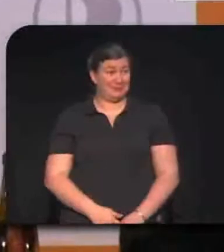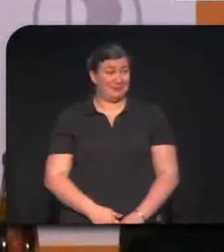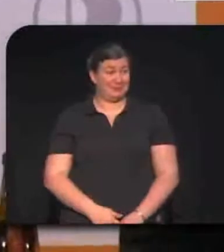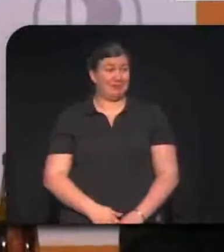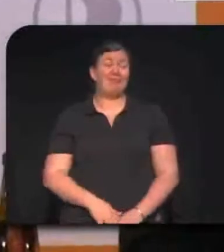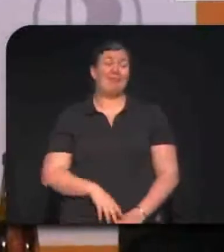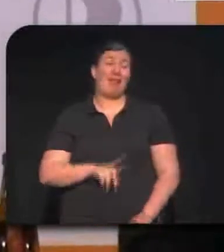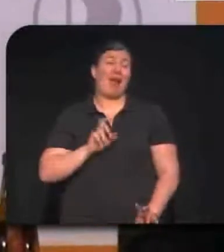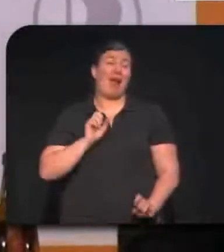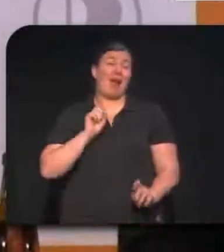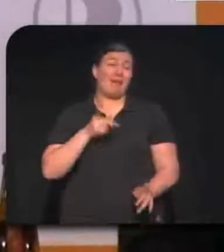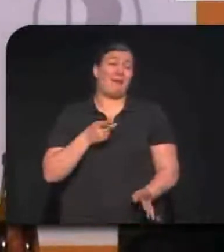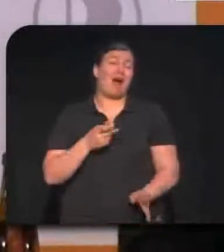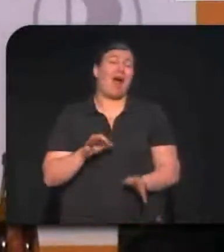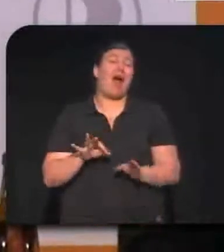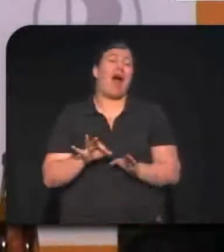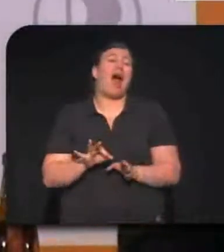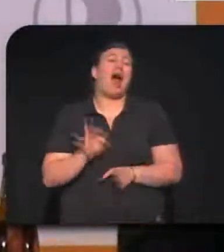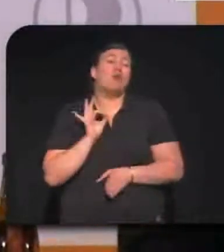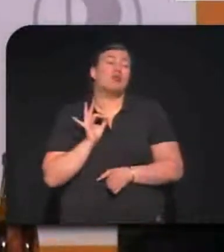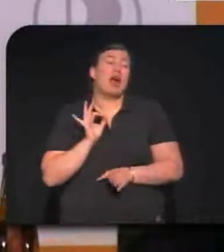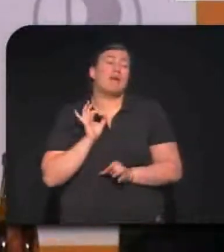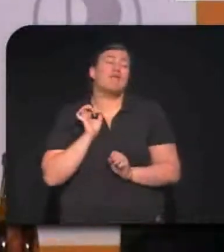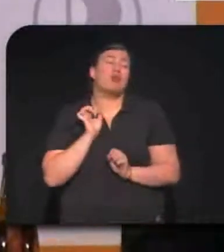aber ich lasse es mal so durchgehen